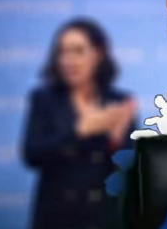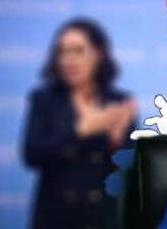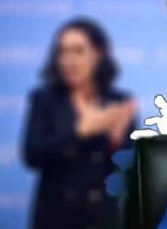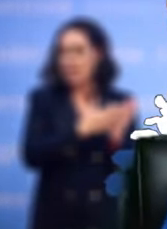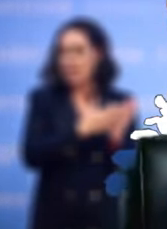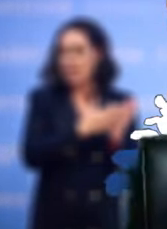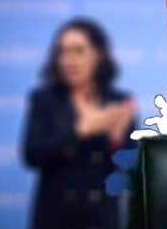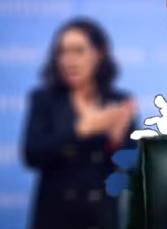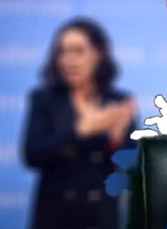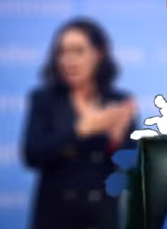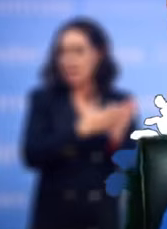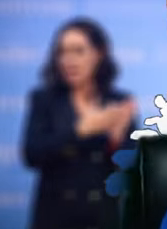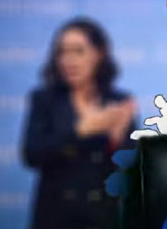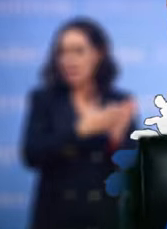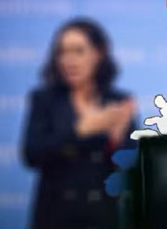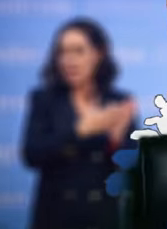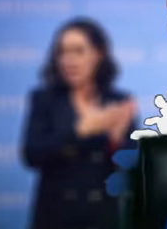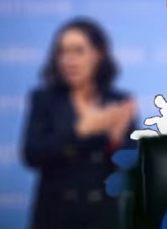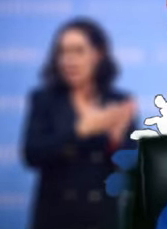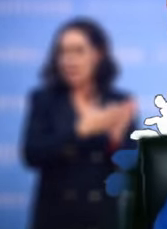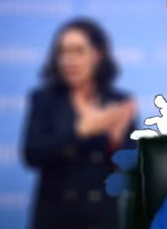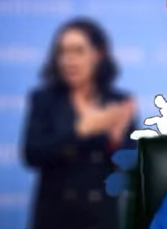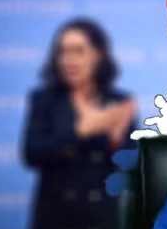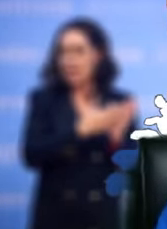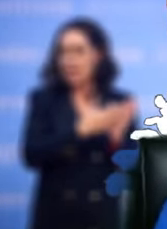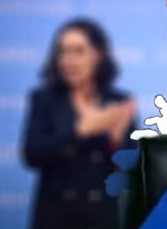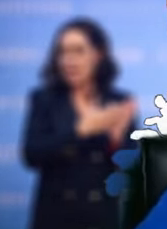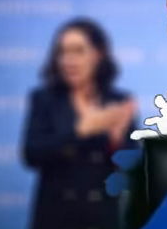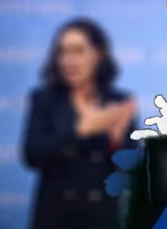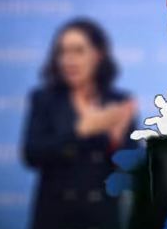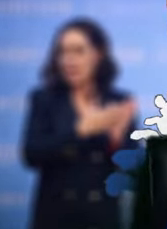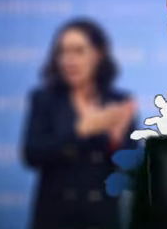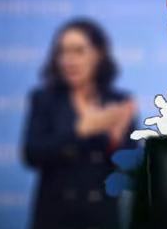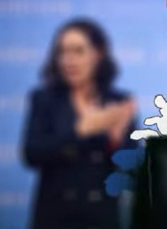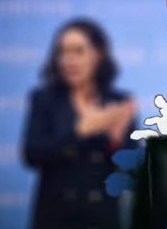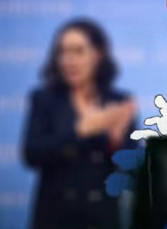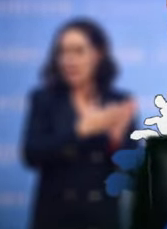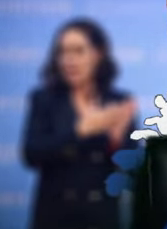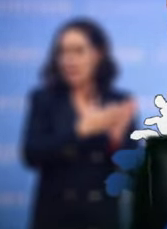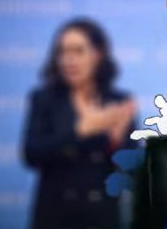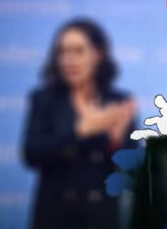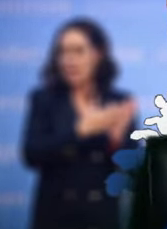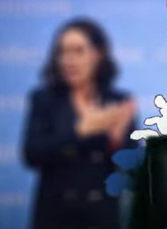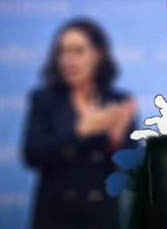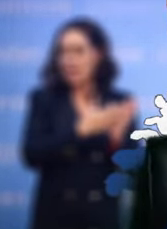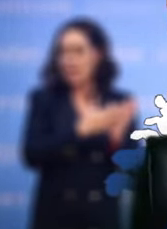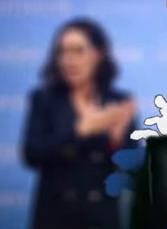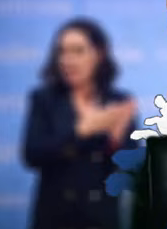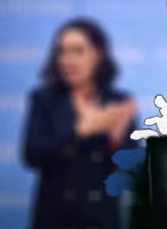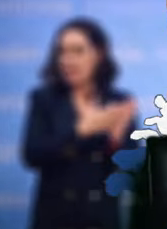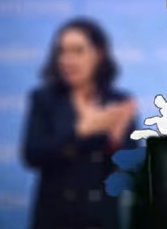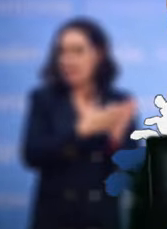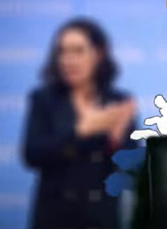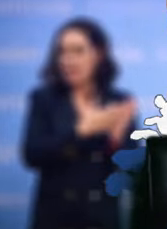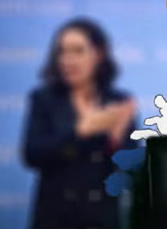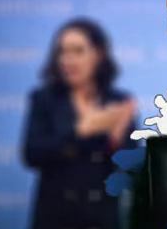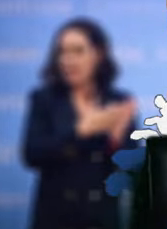het wordt wat voorzichtiger, zeg maar, in Nederland. Moet wel opletten, en de scholen gaan ook dicht, dus ja.